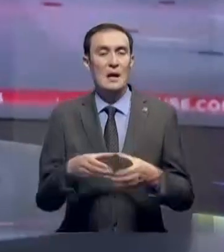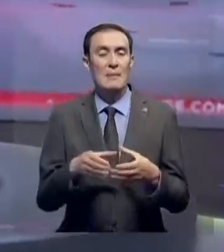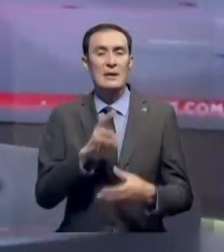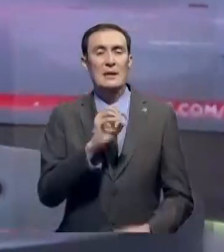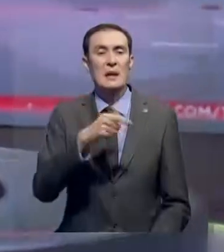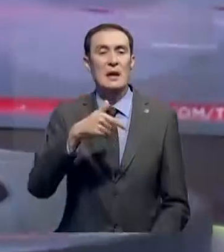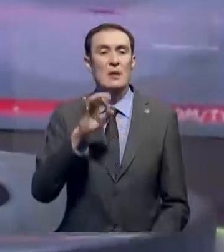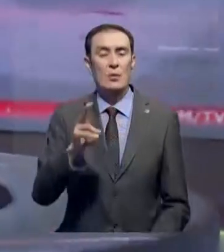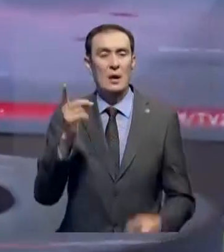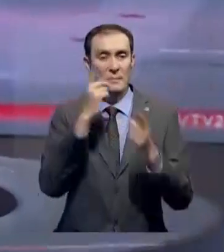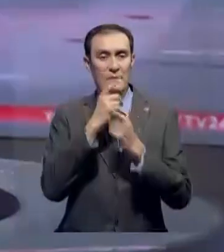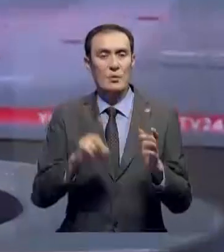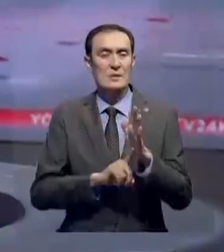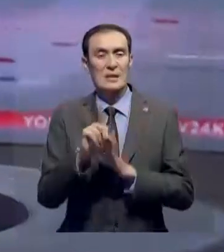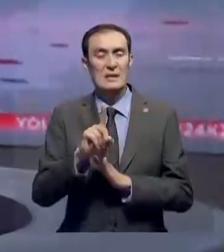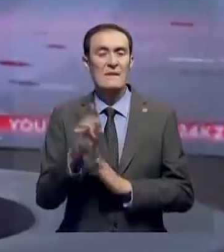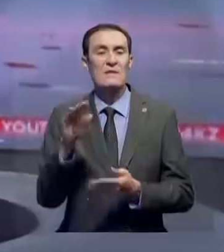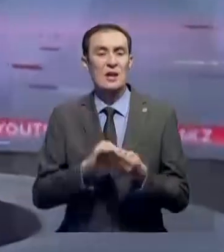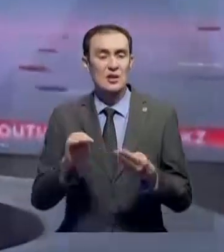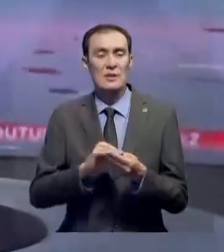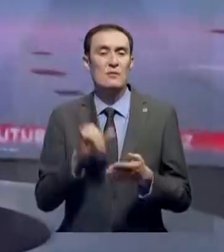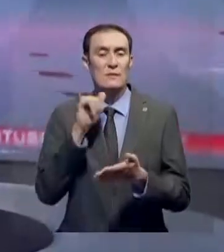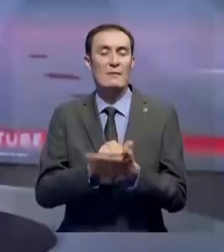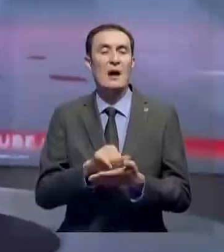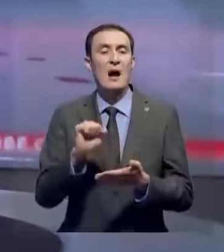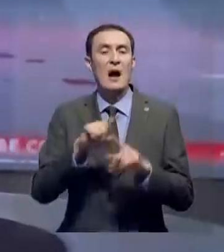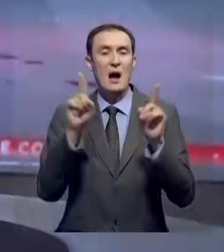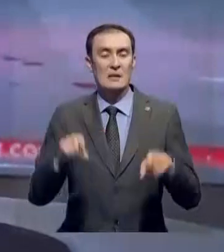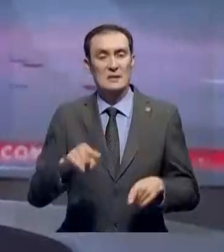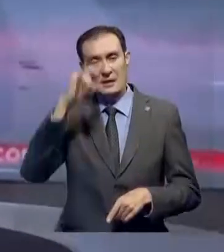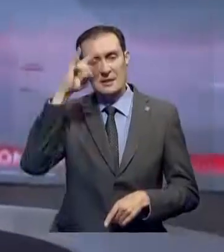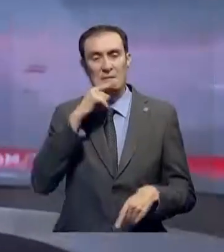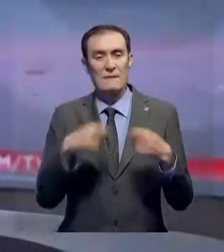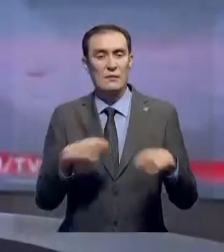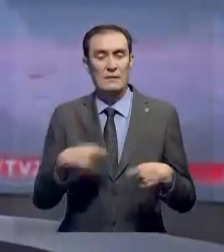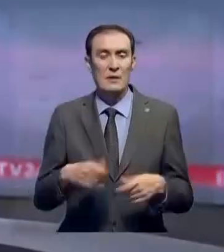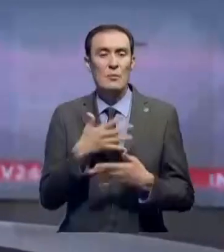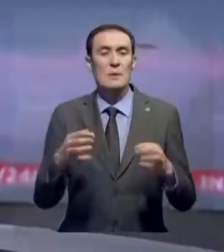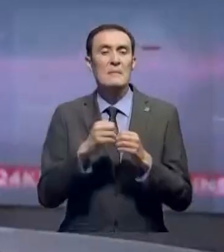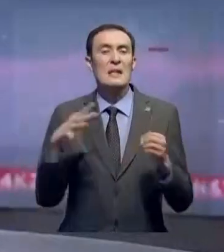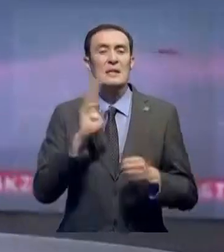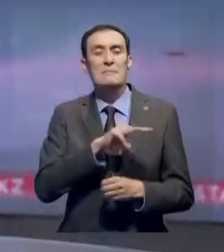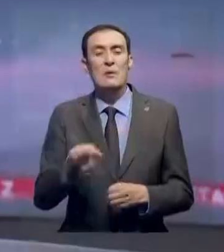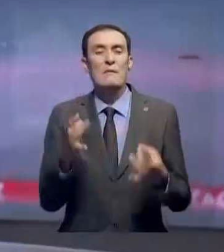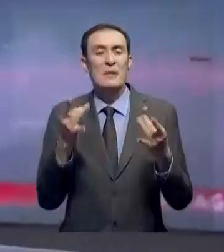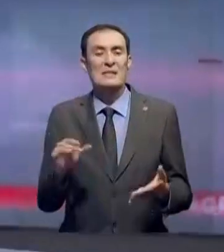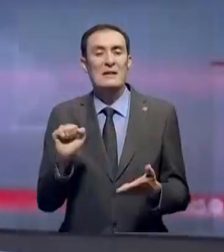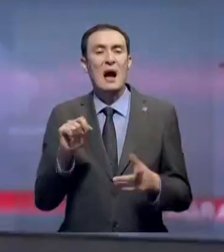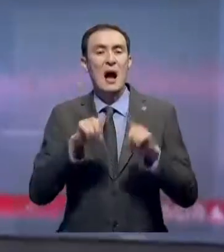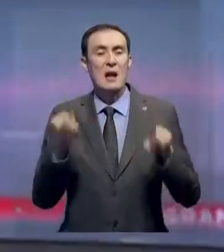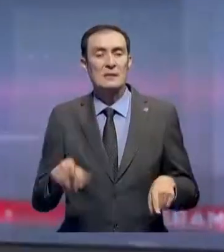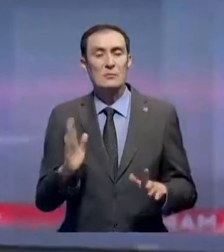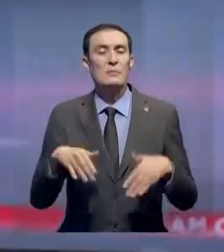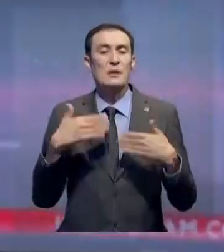Компания «Кигок» объявила о старте вторичного размещения акций на казахстанском фондовом рынке. Свыше 15 миллионов простых акций